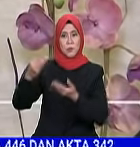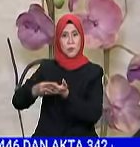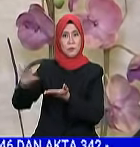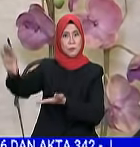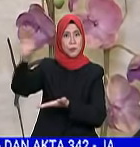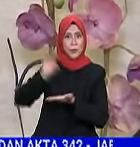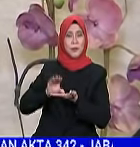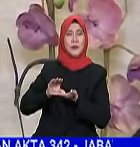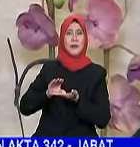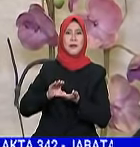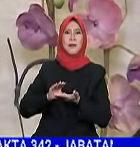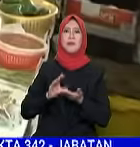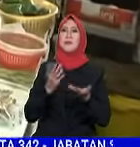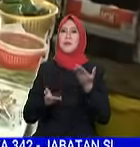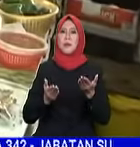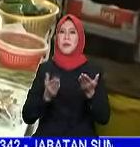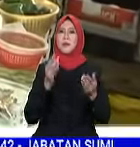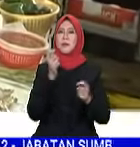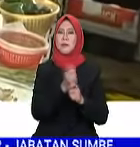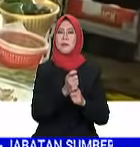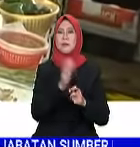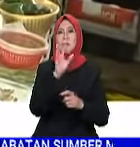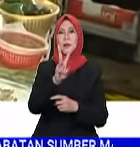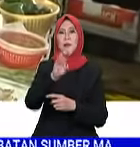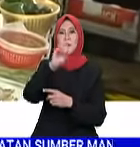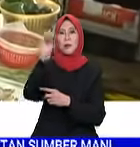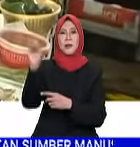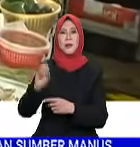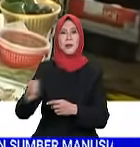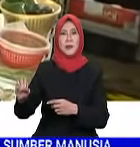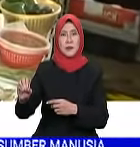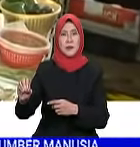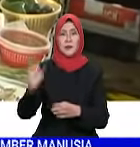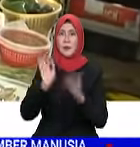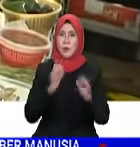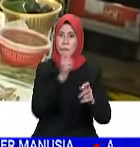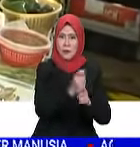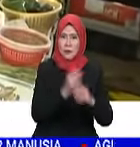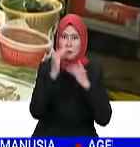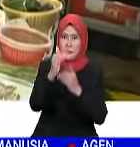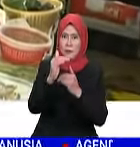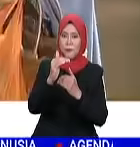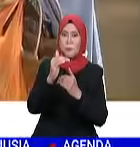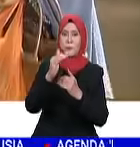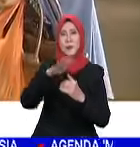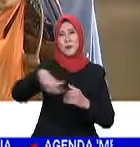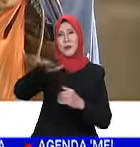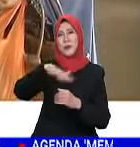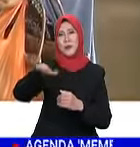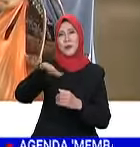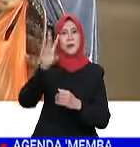mengekalkan pada tahap yang tidak lebih daripada 6%. Jadi kalau itu dapat dikekalkan pada tahap 6, lebih kurang